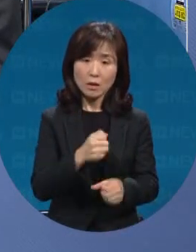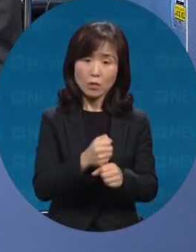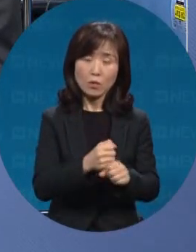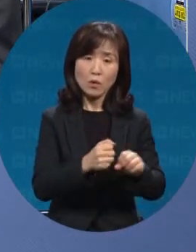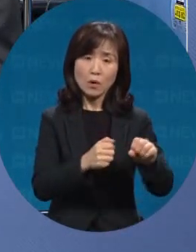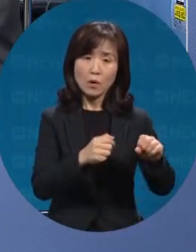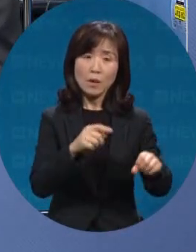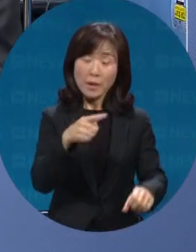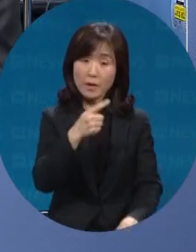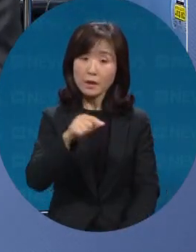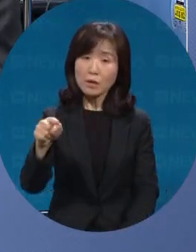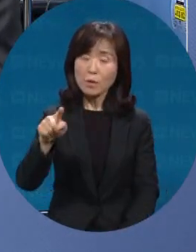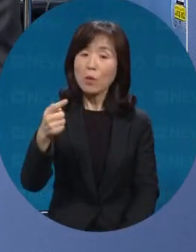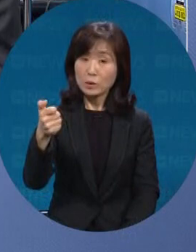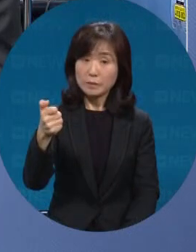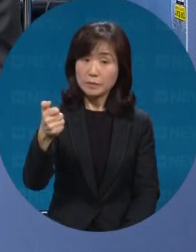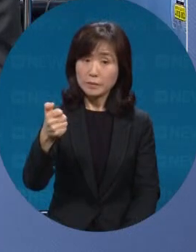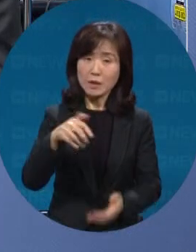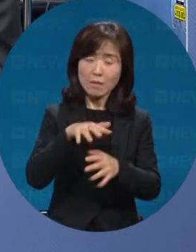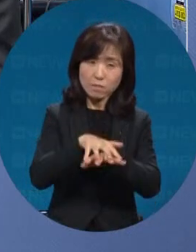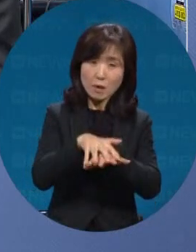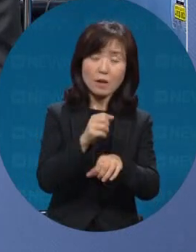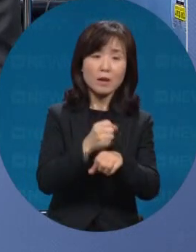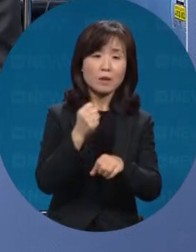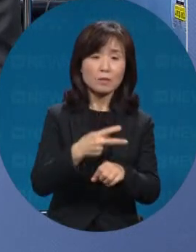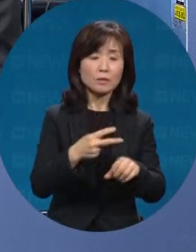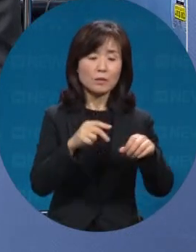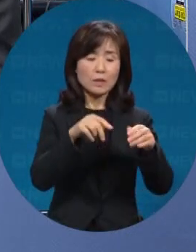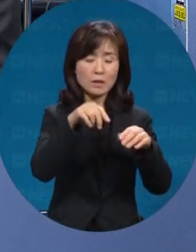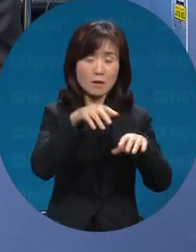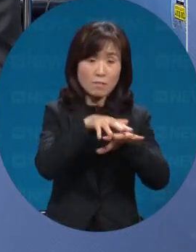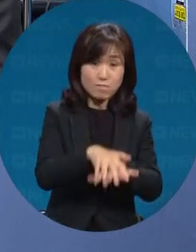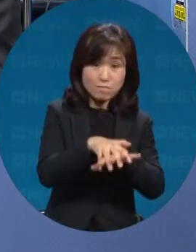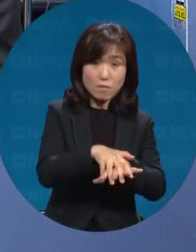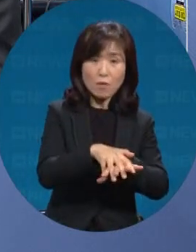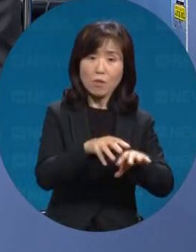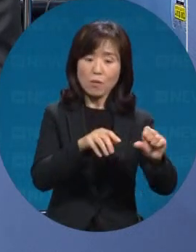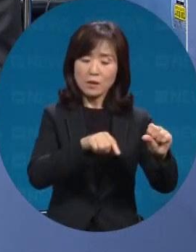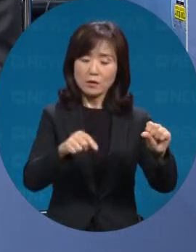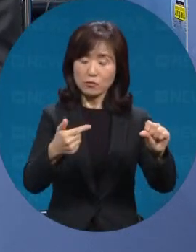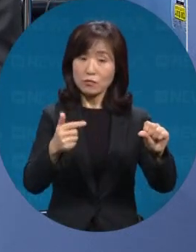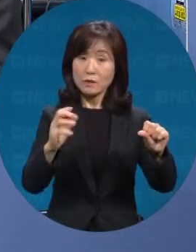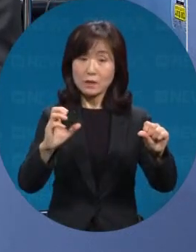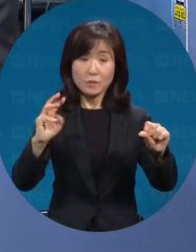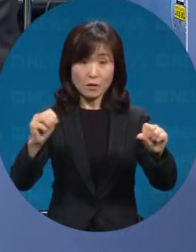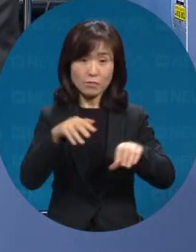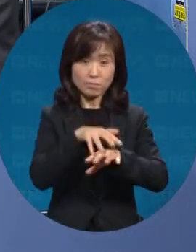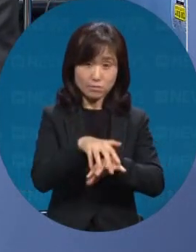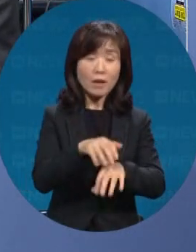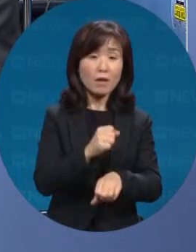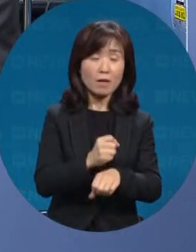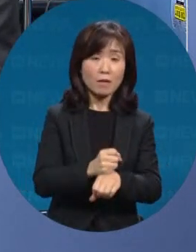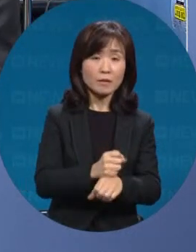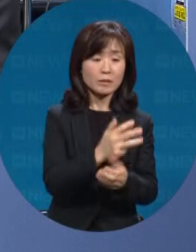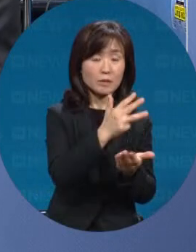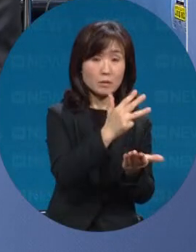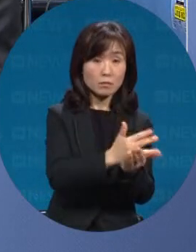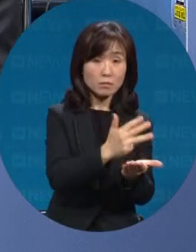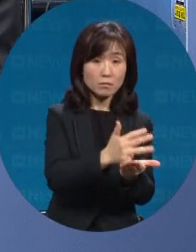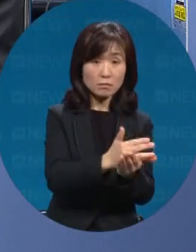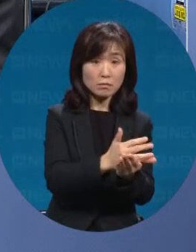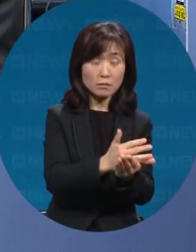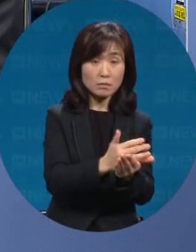100회에서 120회입니다. 아, 네, 그렇게 해주셨습니다. 네, 이번 이태원 참사에서도요, 많은 분들이 현장에서 CPR에